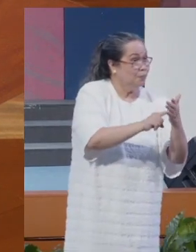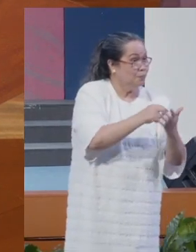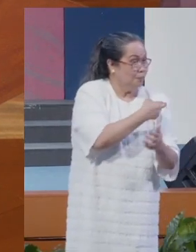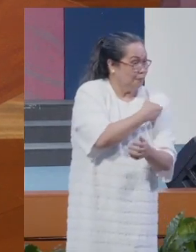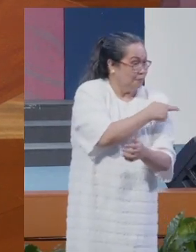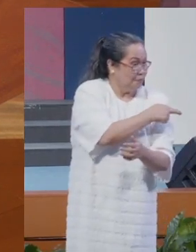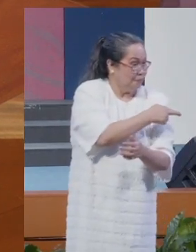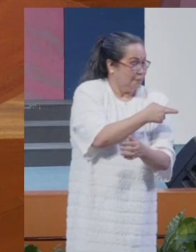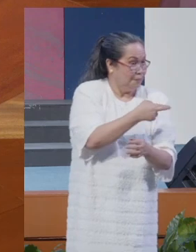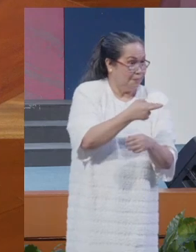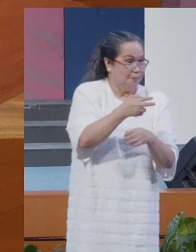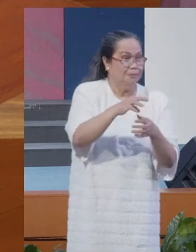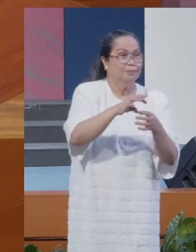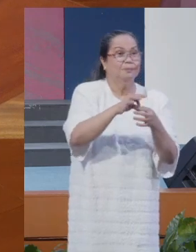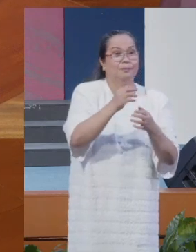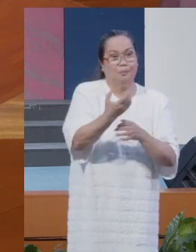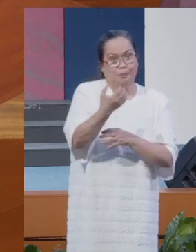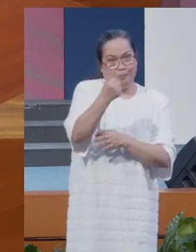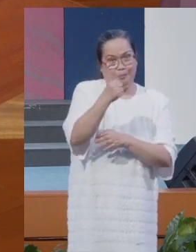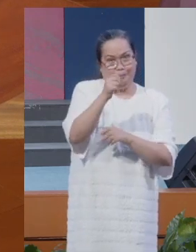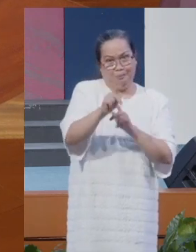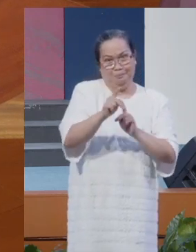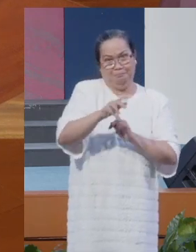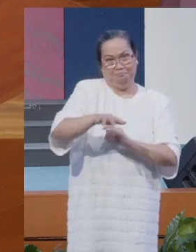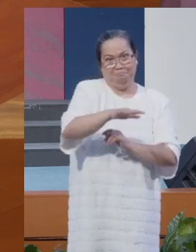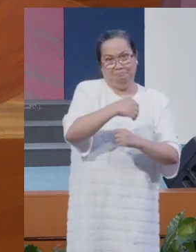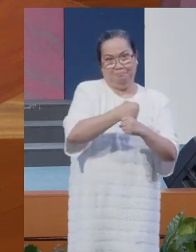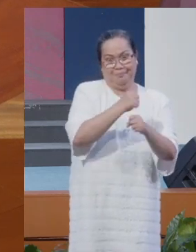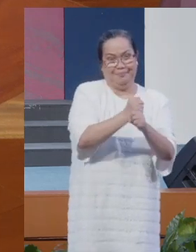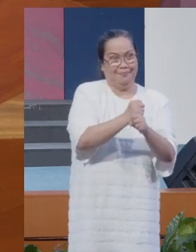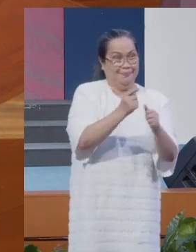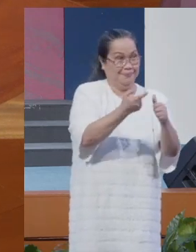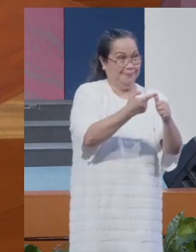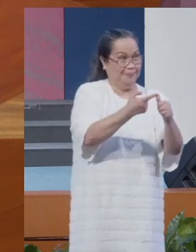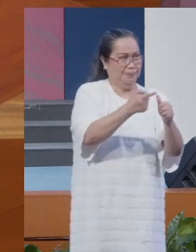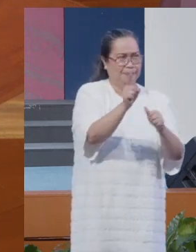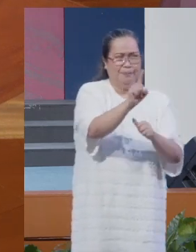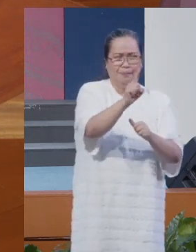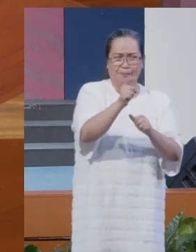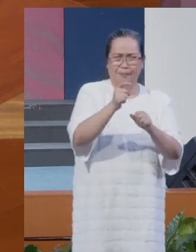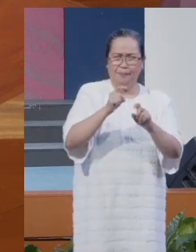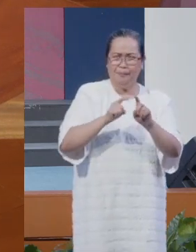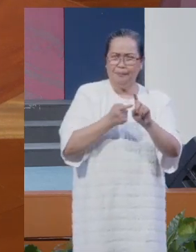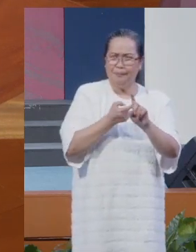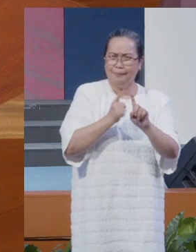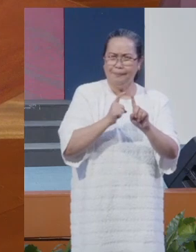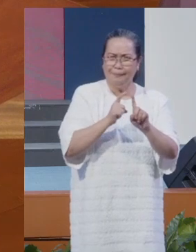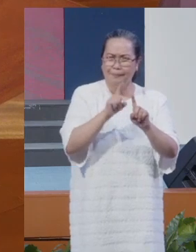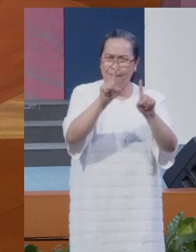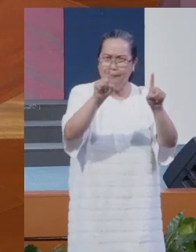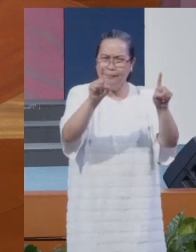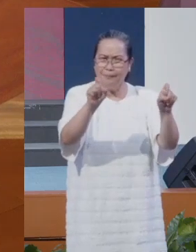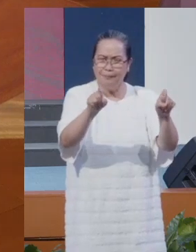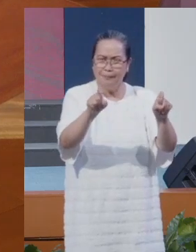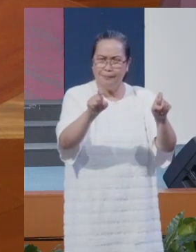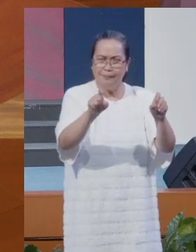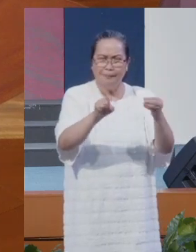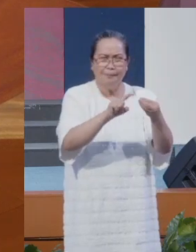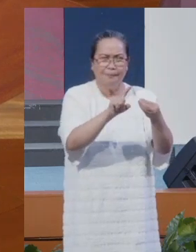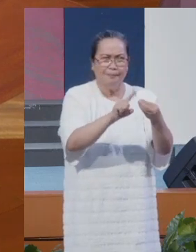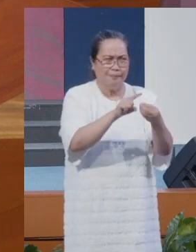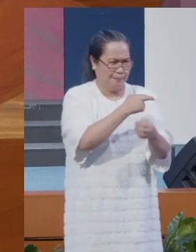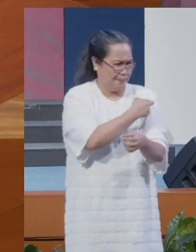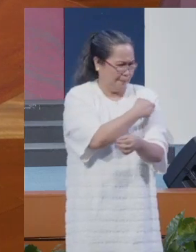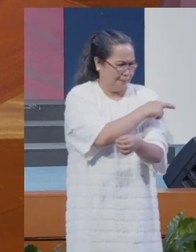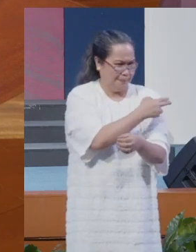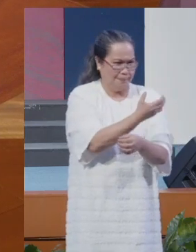na gawa ng tao. Una, ang pinanggalingan ng tanong ay kumakapit pa sa relihiyong